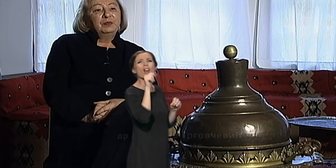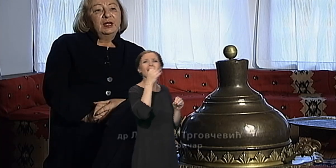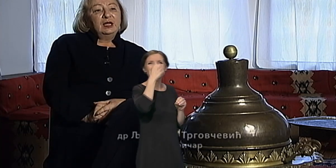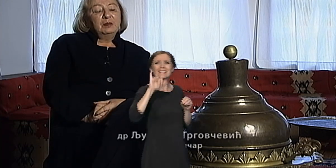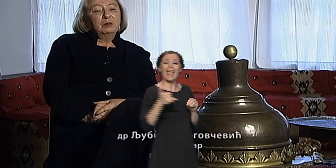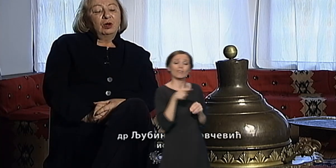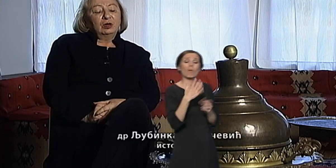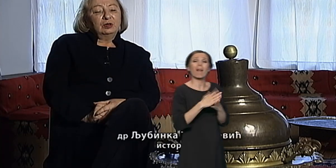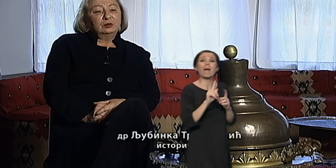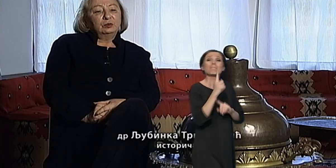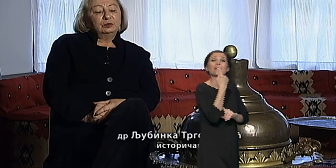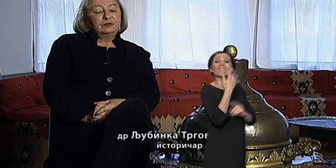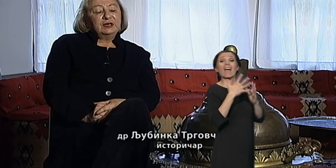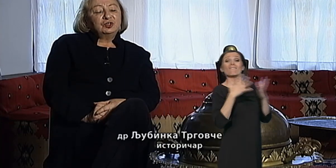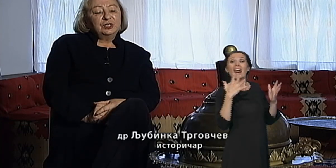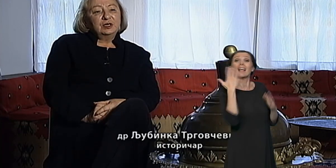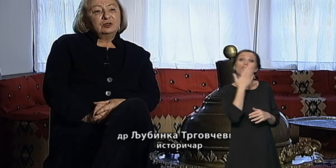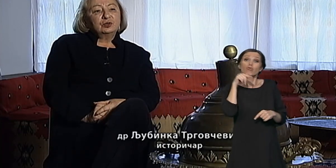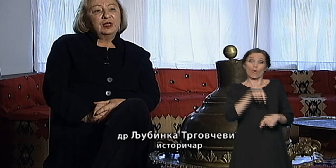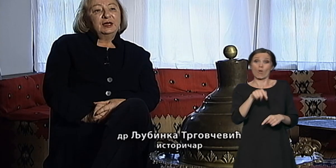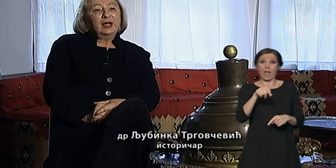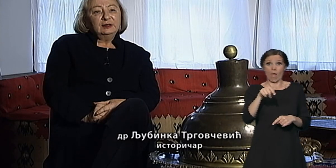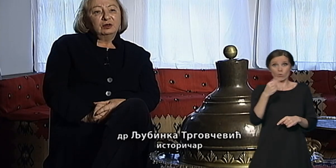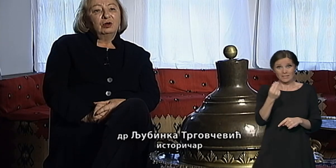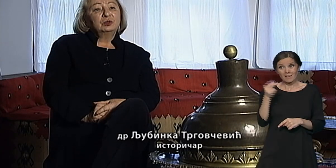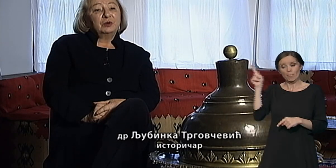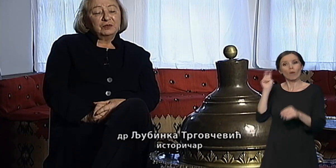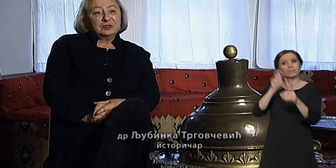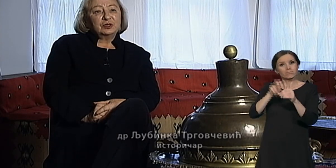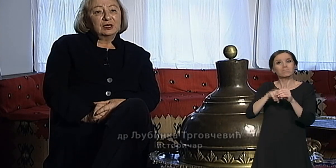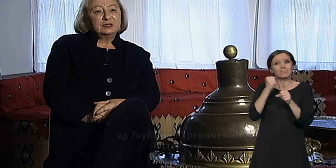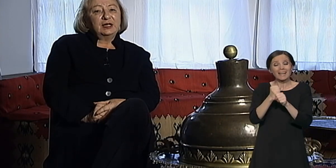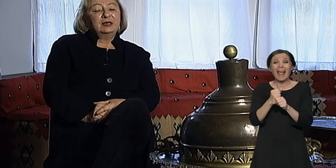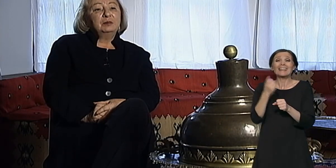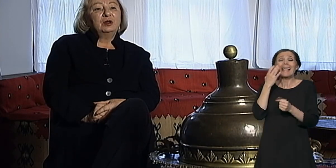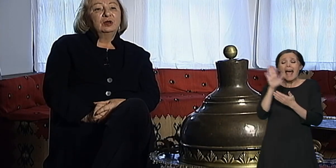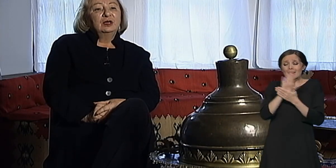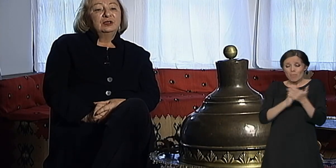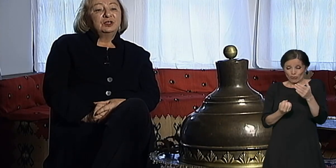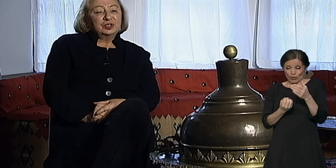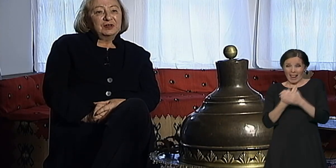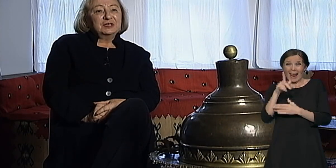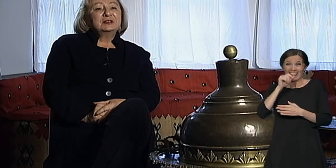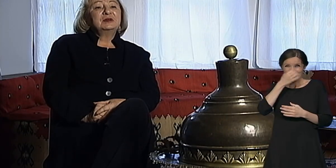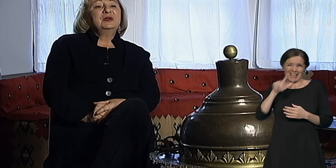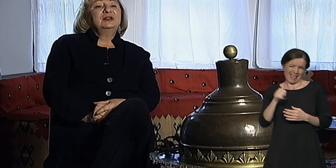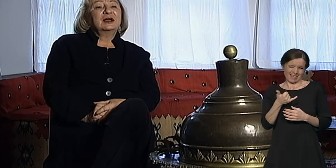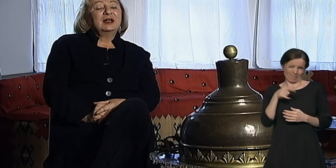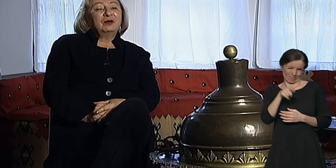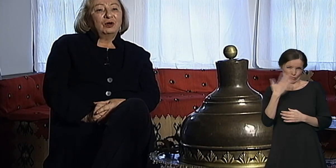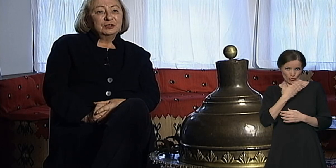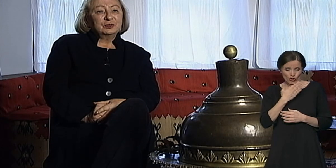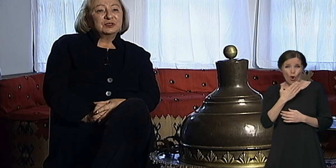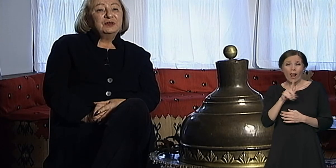da imamo u stvari činjenicu da ni jedan od profesora liceja nije bio državljanin Srbije.